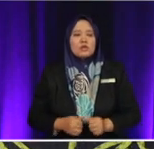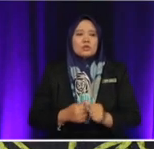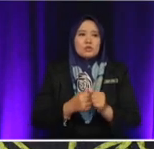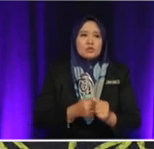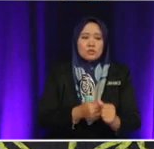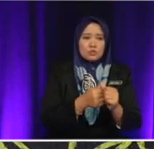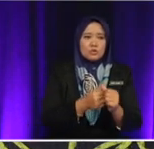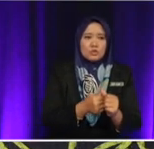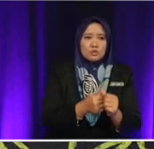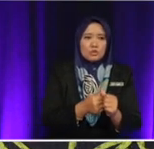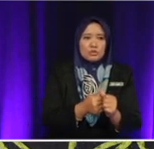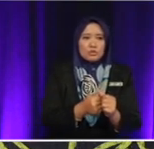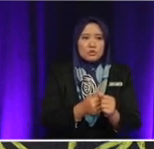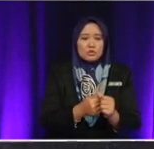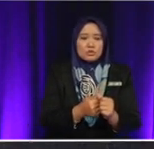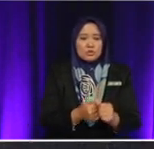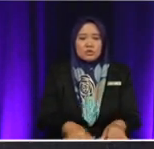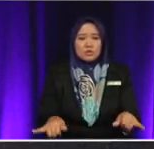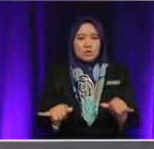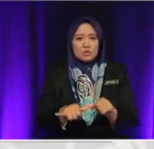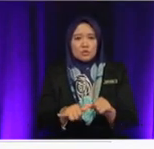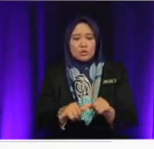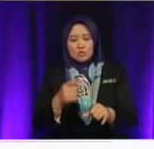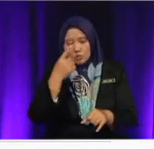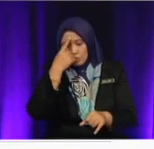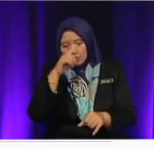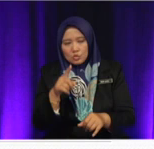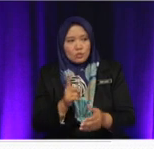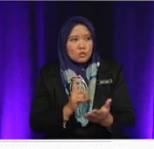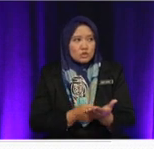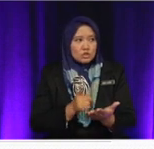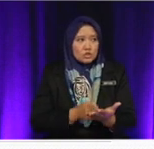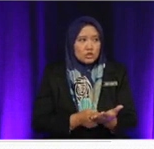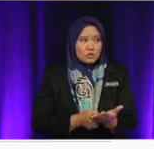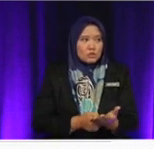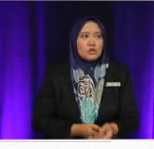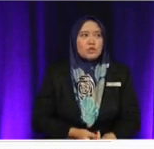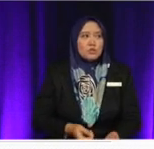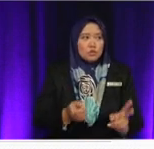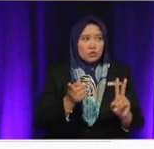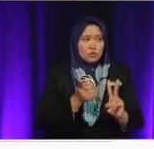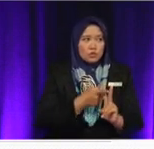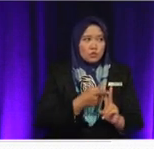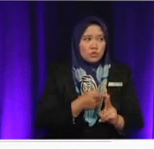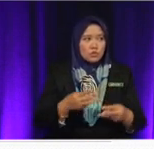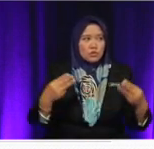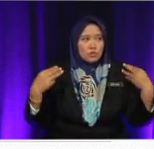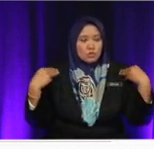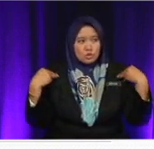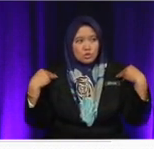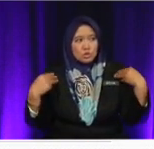Okey. Seterusnya, dia mewujudkan matlamat antara pihak berunding dan perunding yang sebelah